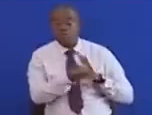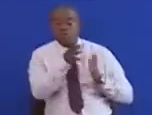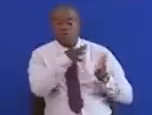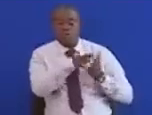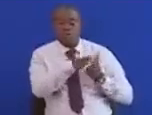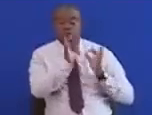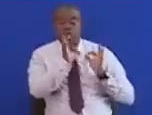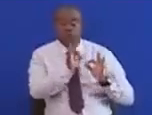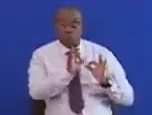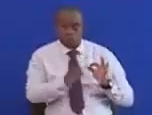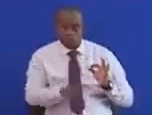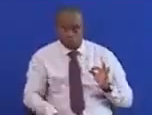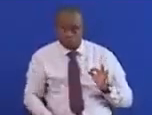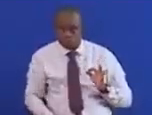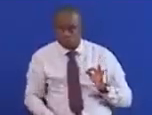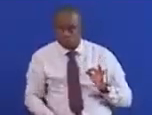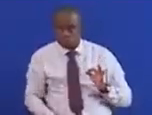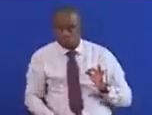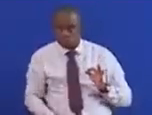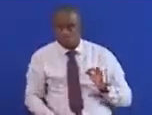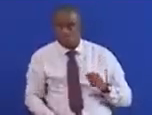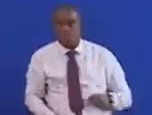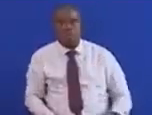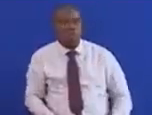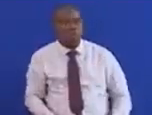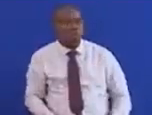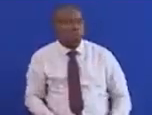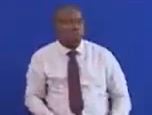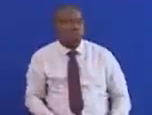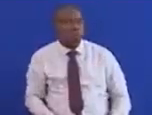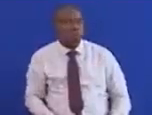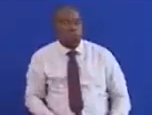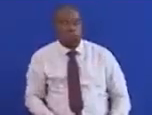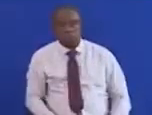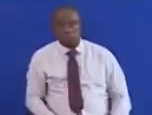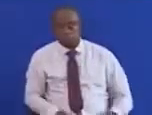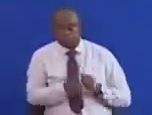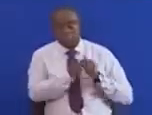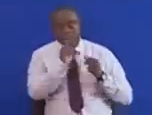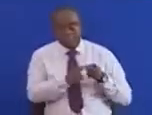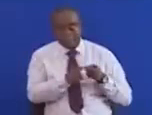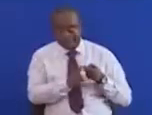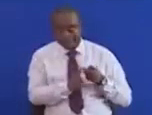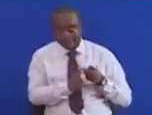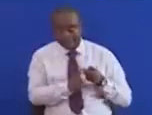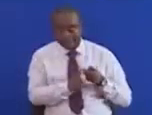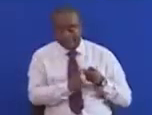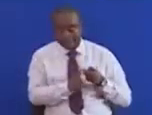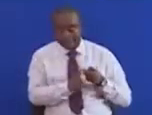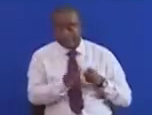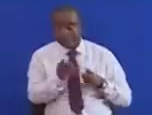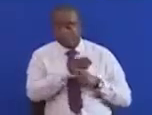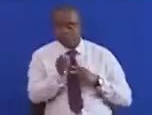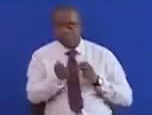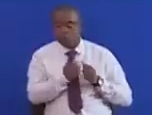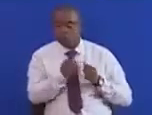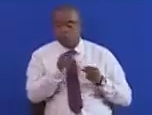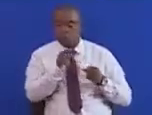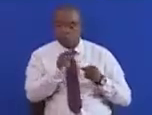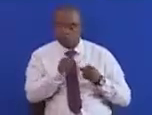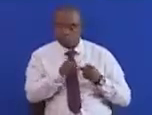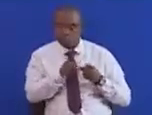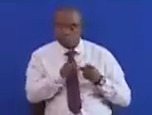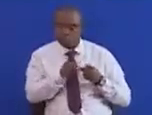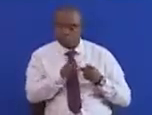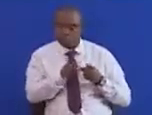vizuri sana, na amesema katika mwaka huu wa bajeti tutaanza na hilo. La pili, Mheshimiwa Spika, ni hilo jingine ambalo